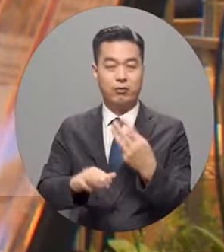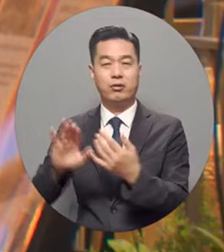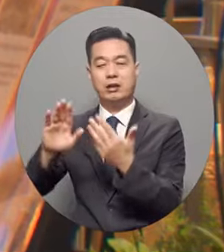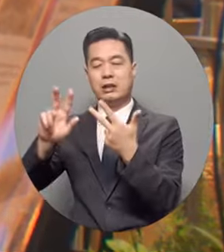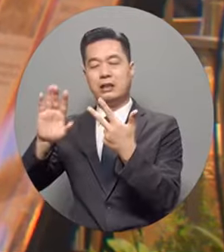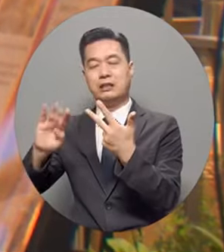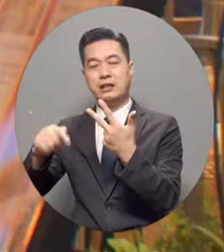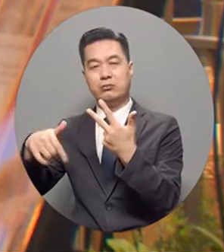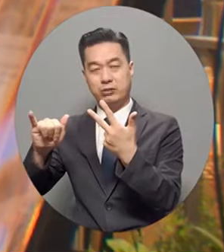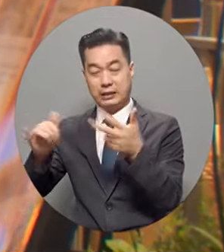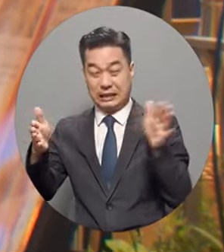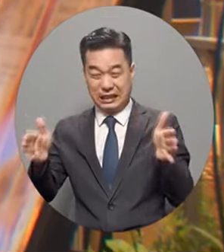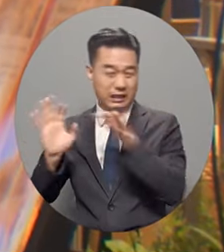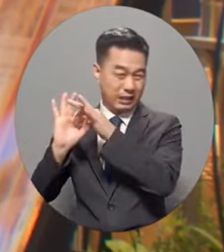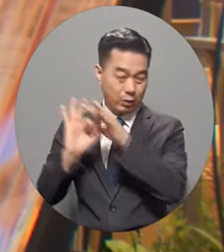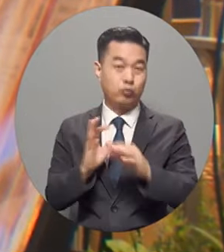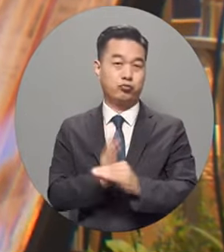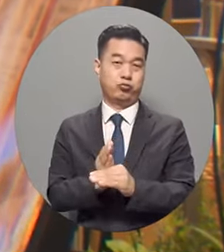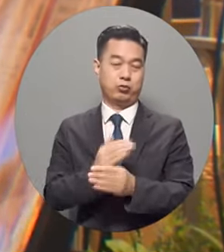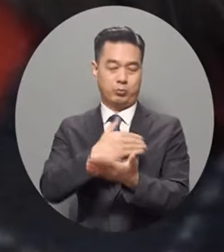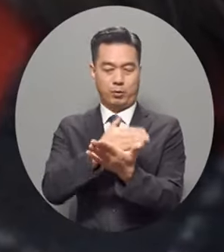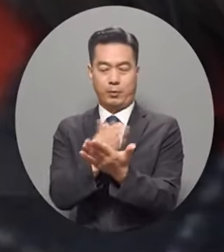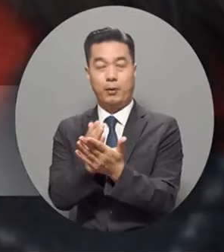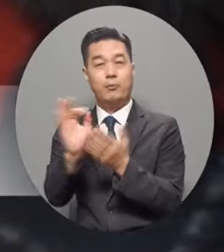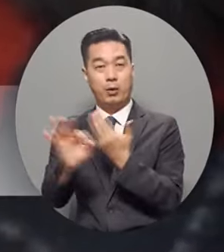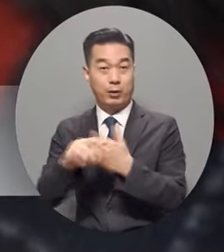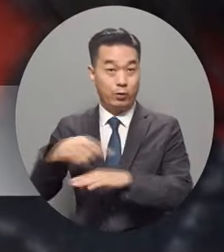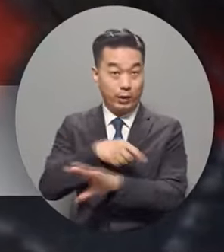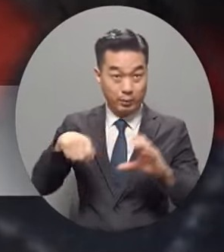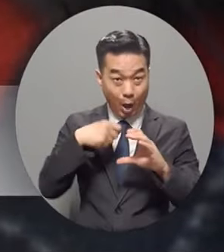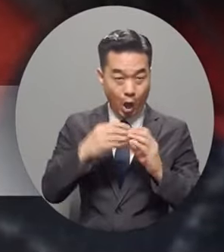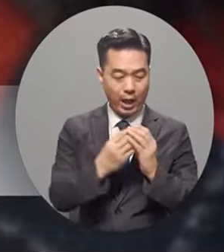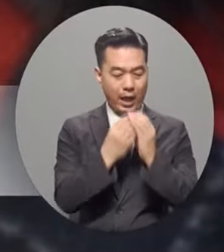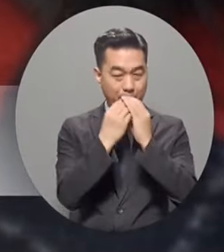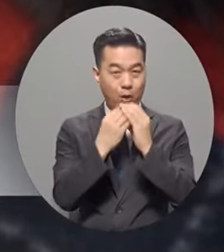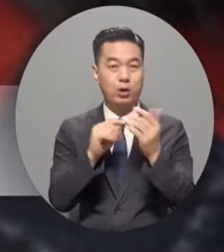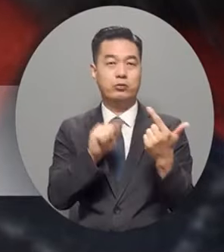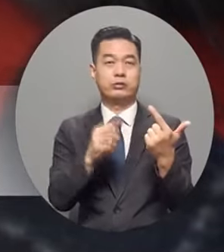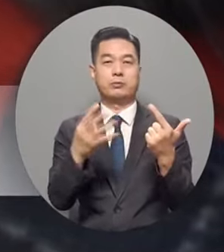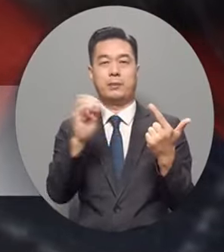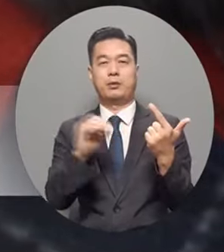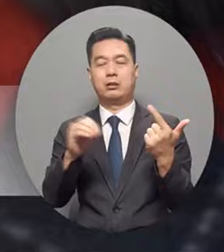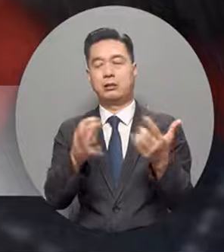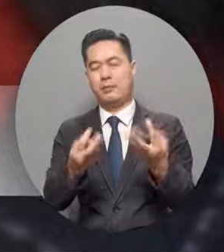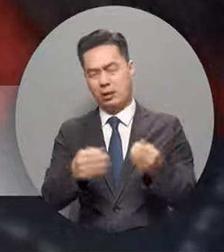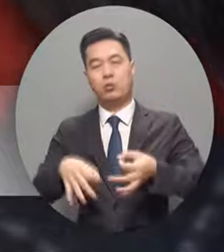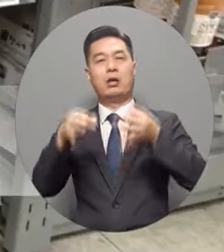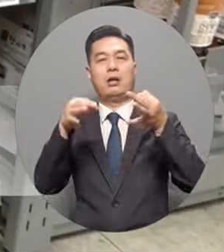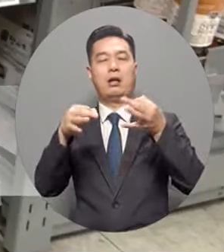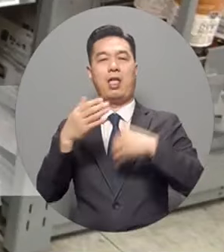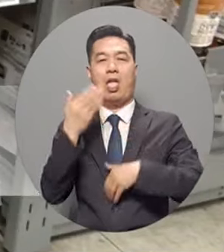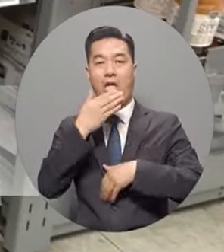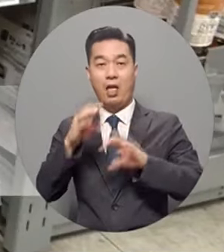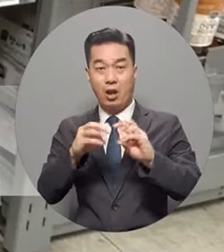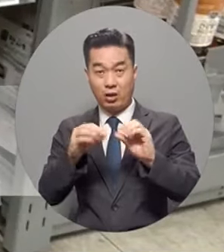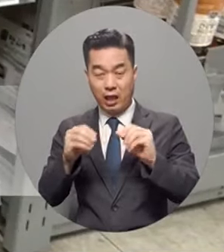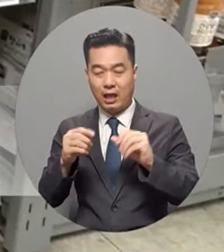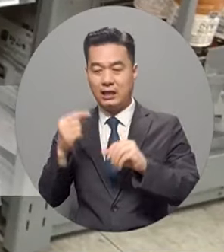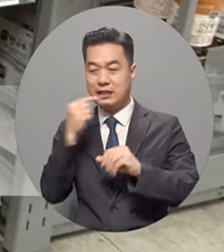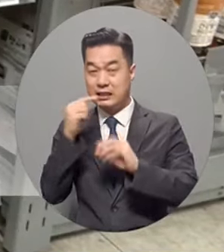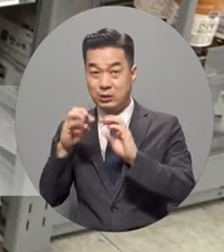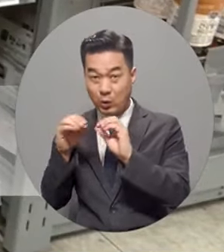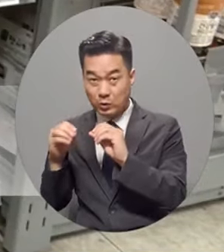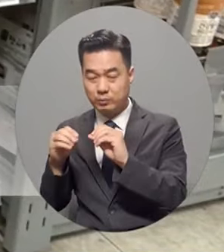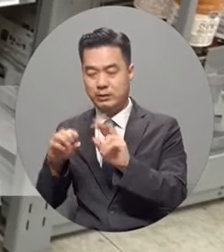있습니다. 품목별로 보면 외식의 경우 햄버거가 6.4%로 가장 많이 올랐고, 가공식품 중엔